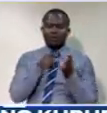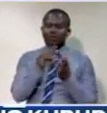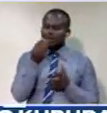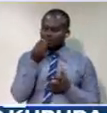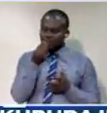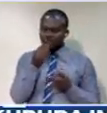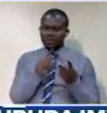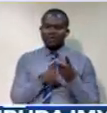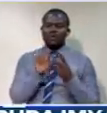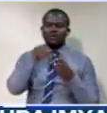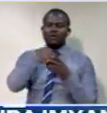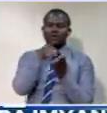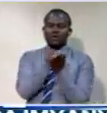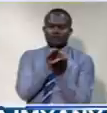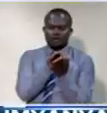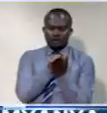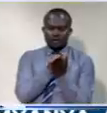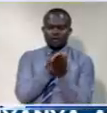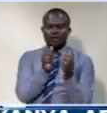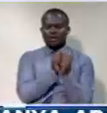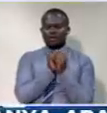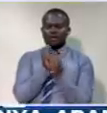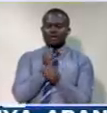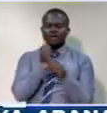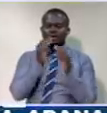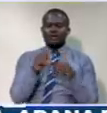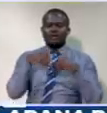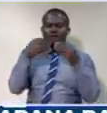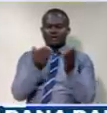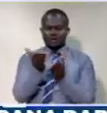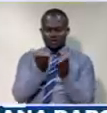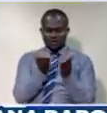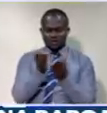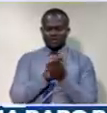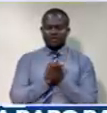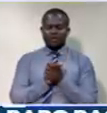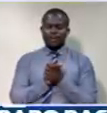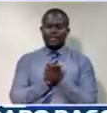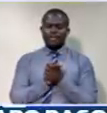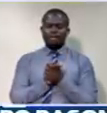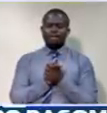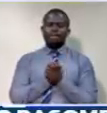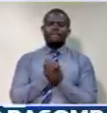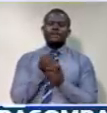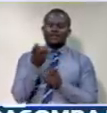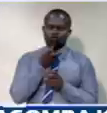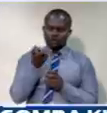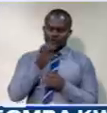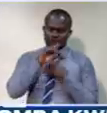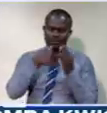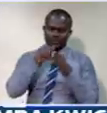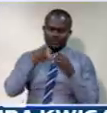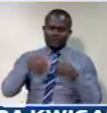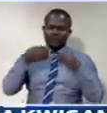ibiribwa, kujya kuri banki ndetse n'abakozi bagiye gutanga izo serivisi. Ingendo zose zigomba